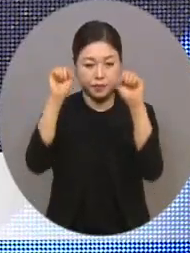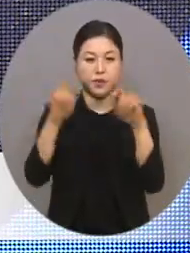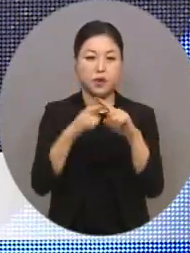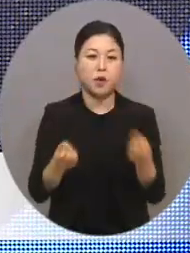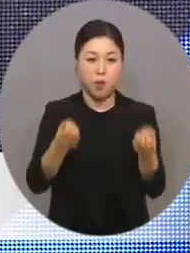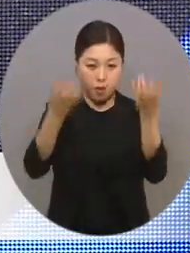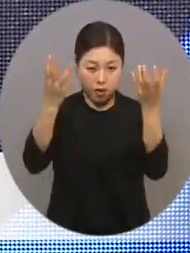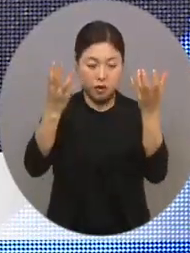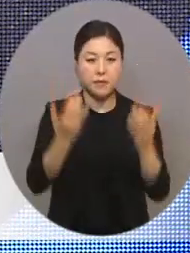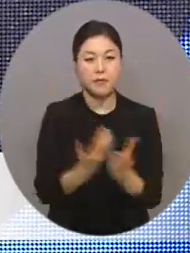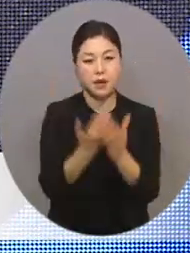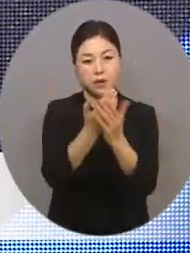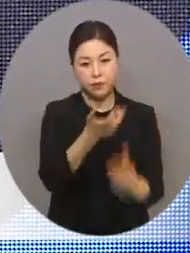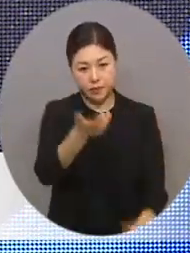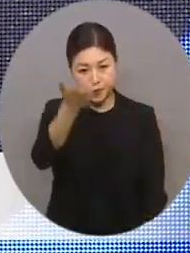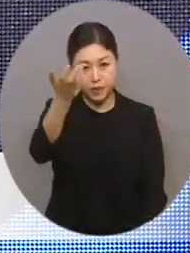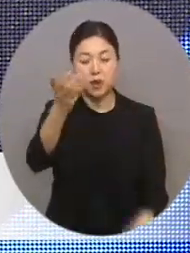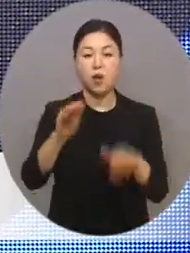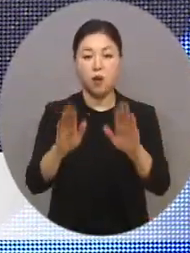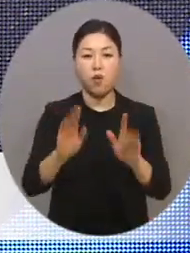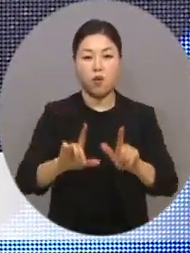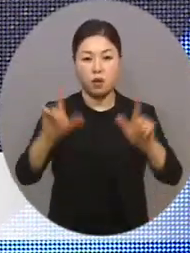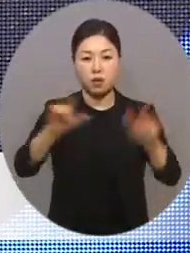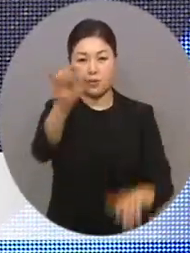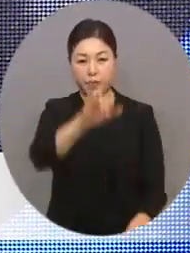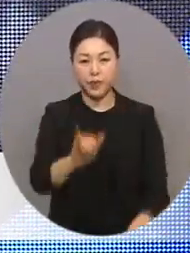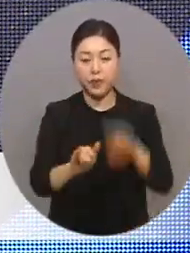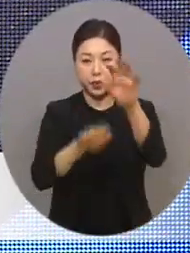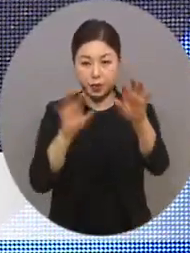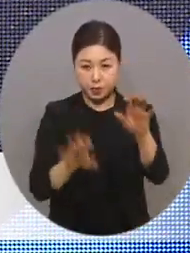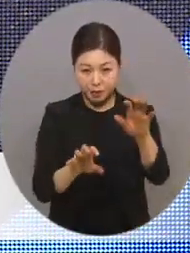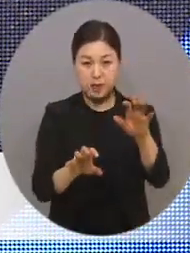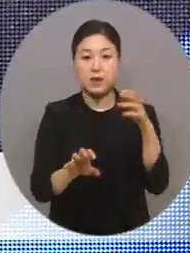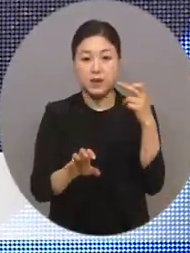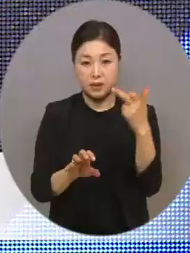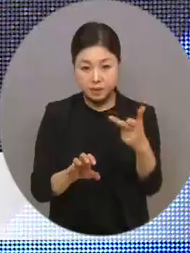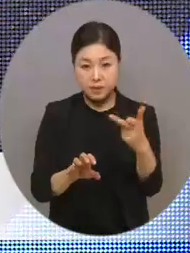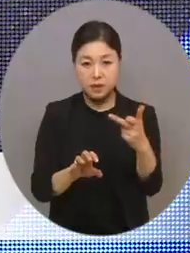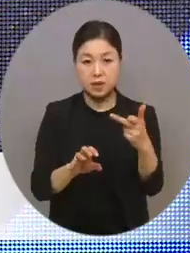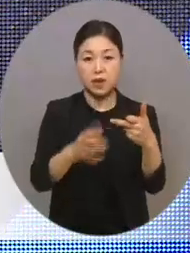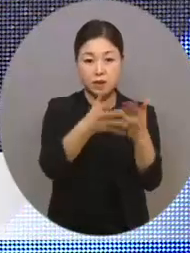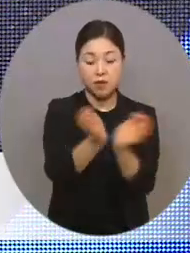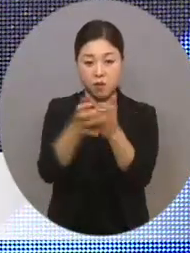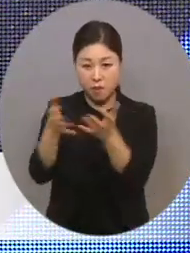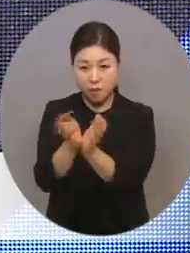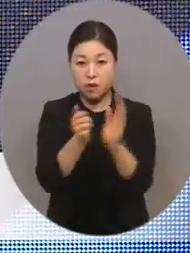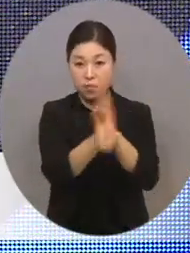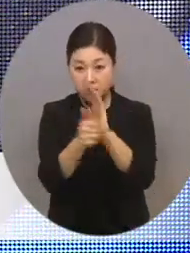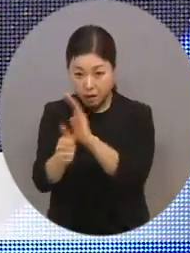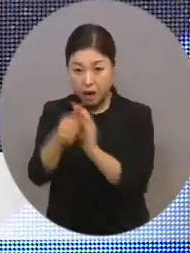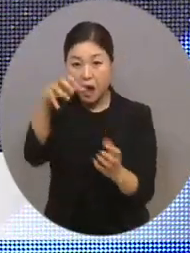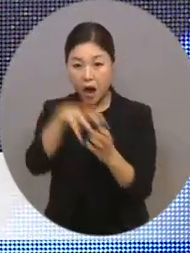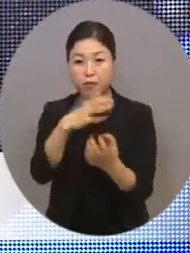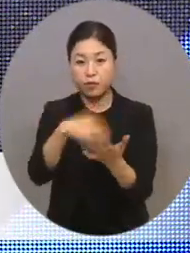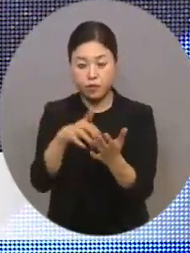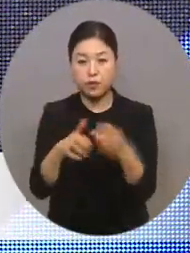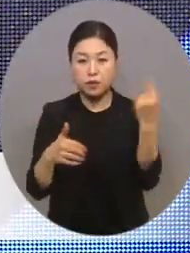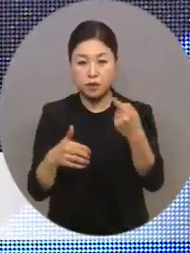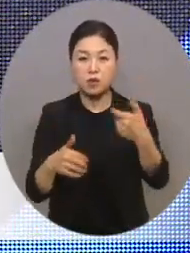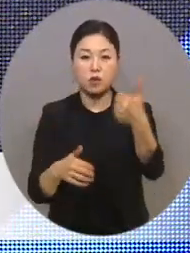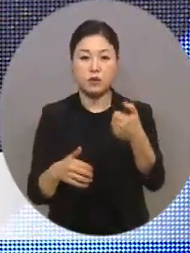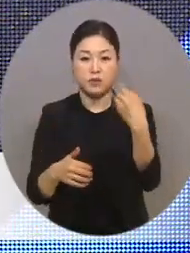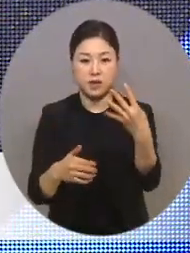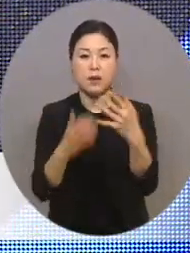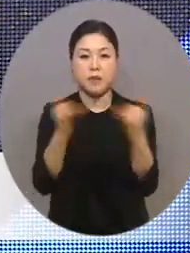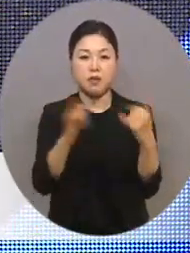성장을 거듭해서 올해는 17개 시도 선수단 총 1,054명이 참가하는 역대